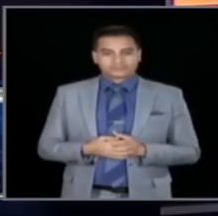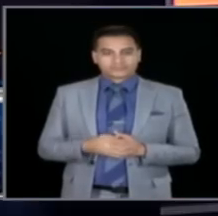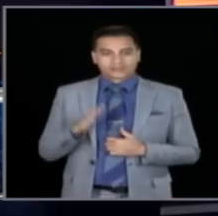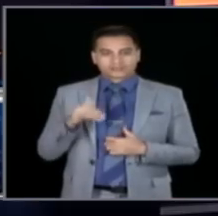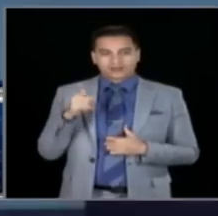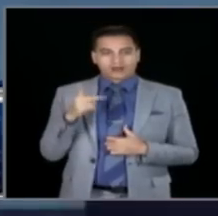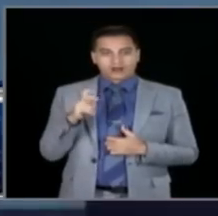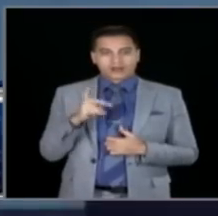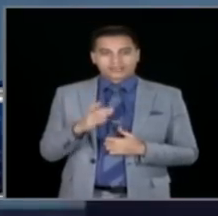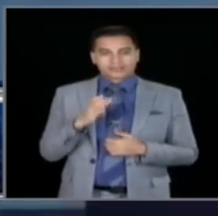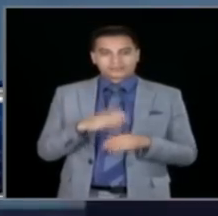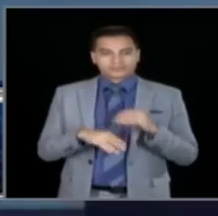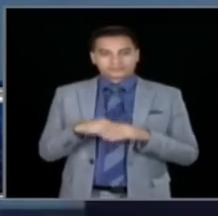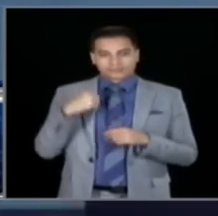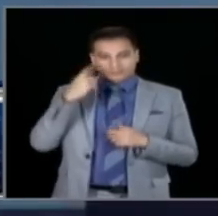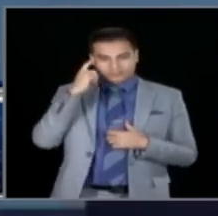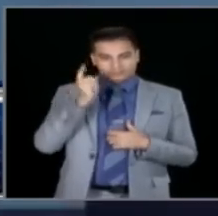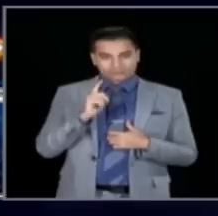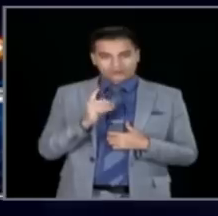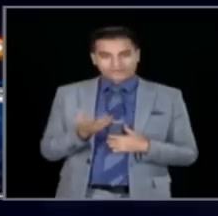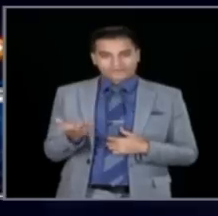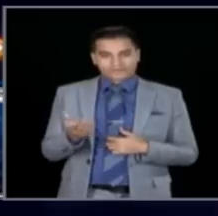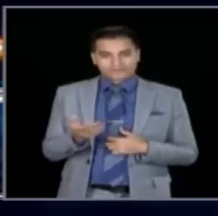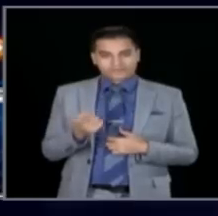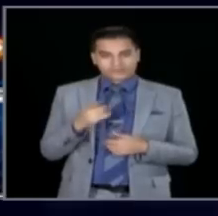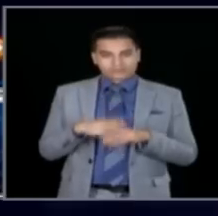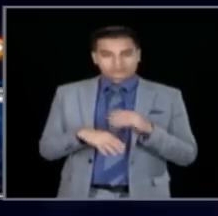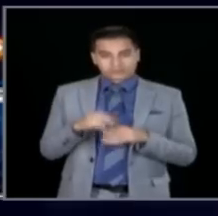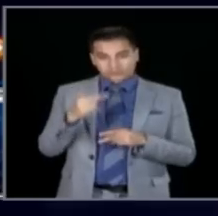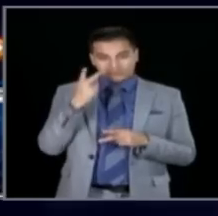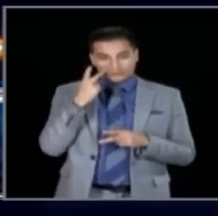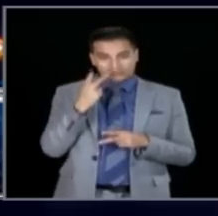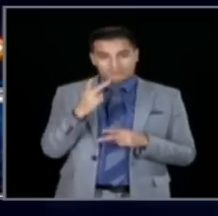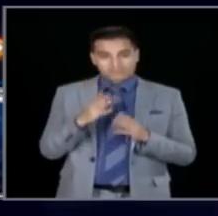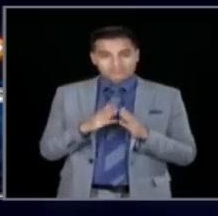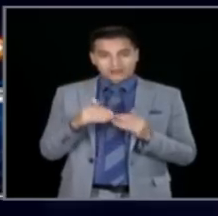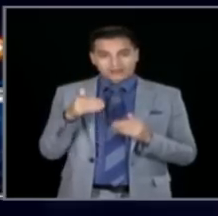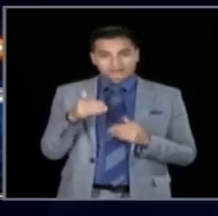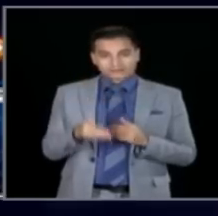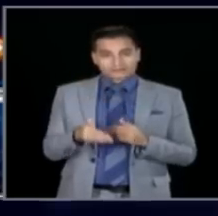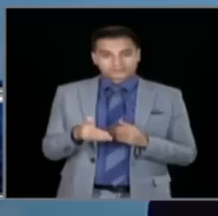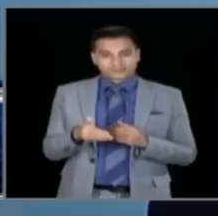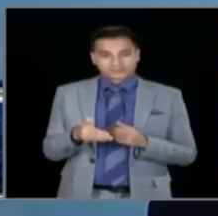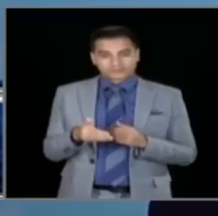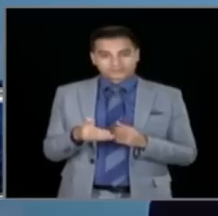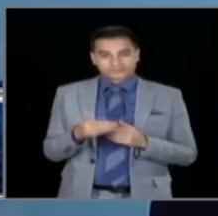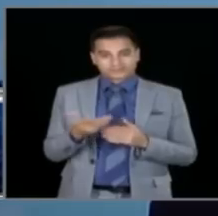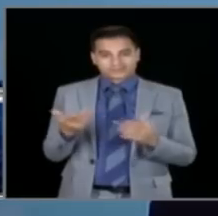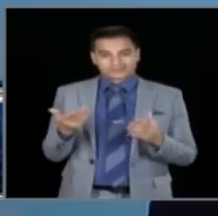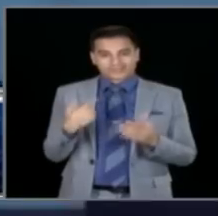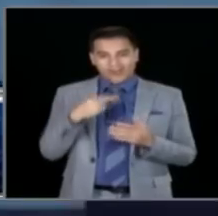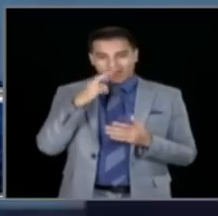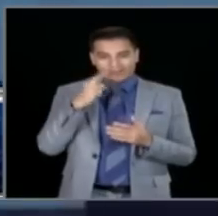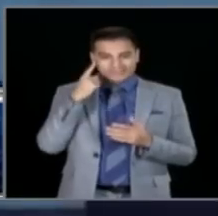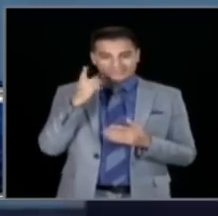سارة عندك إجابة؟ لا ما عنديش بصراحة. يعني بذمتك مصر؟ مصر؟ يعني أنا عارفة أنها مصر، أنا